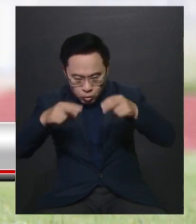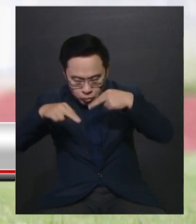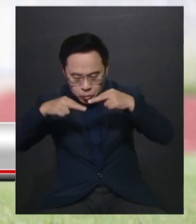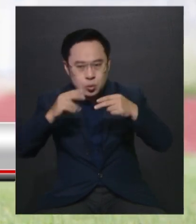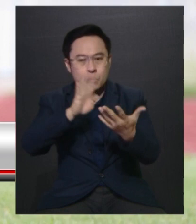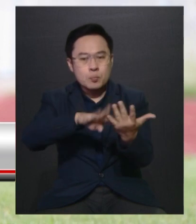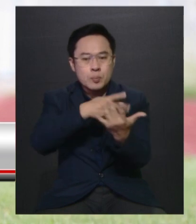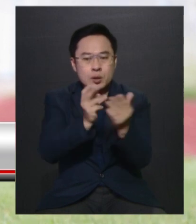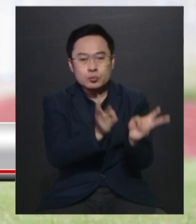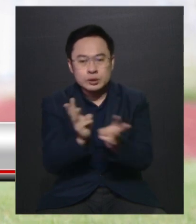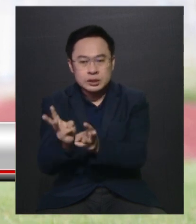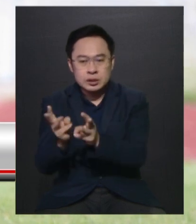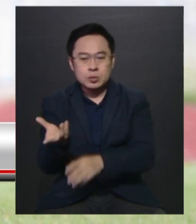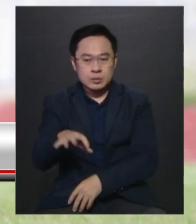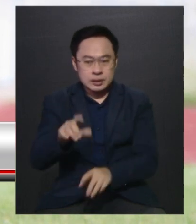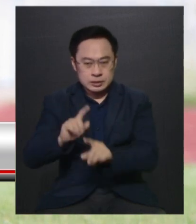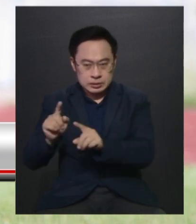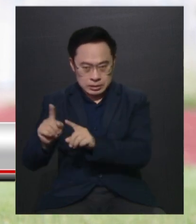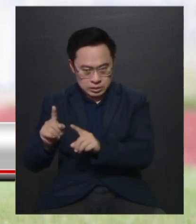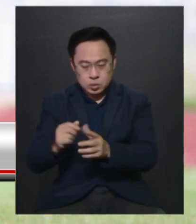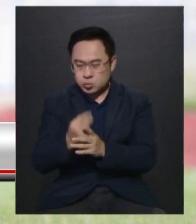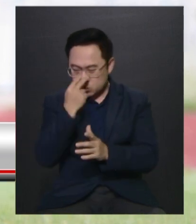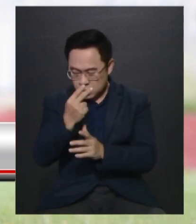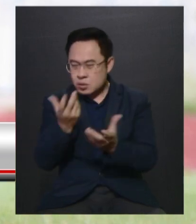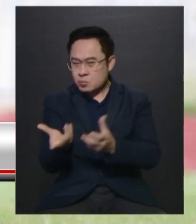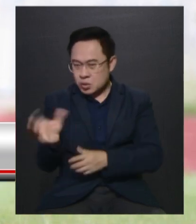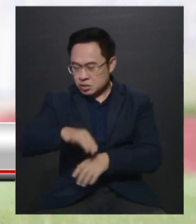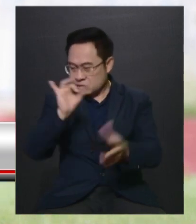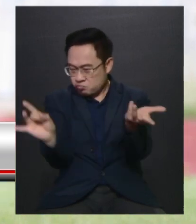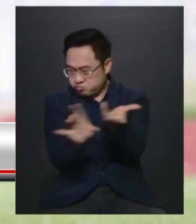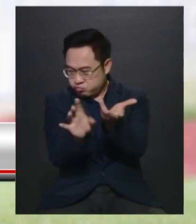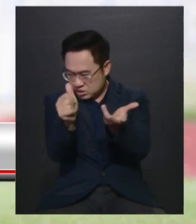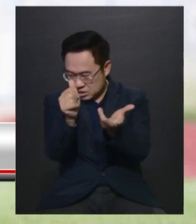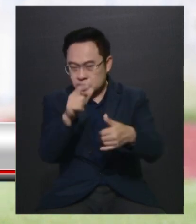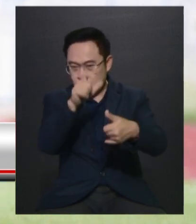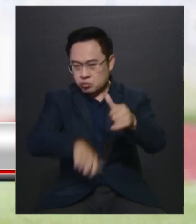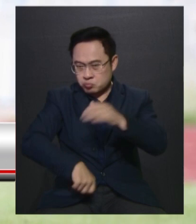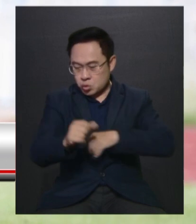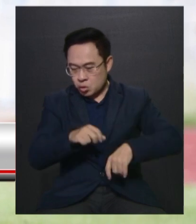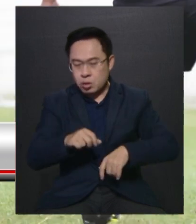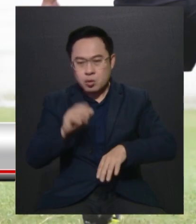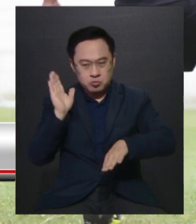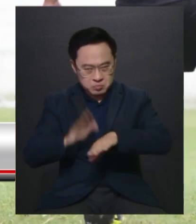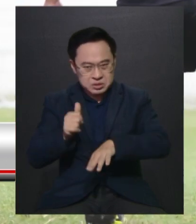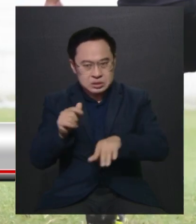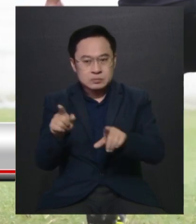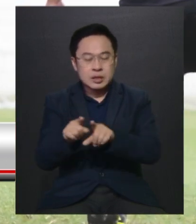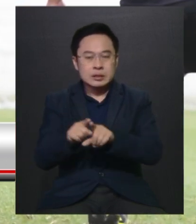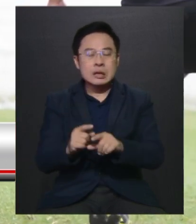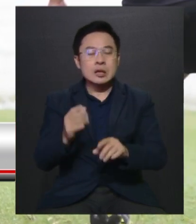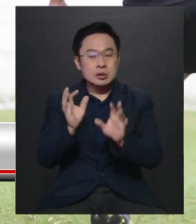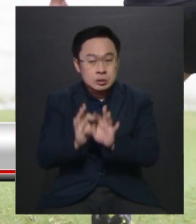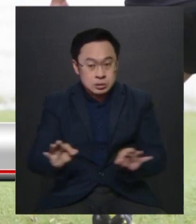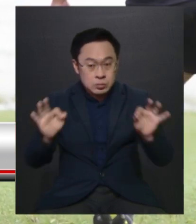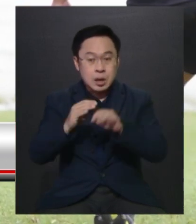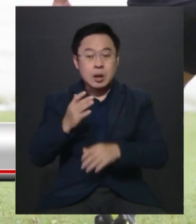ราก็ได้ดูเกมแรกแล้วก็มองว่าพวกเขาเนี่ยเป็นทีมที่แข็งแกร่งและมีคุณภาพเช่นเดียวกันซึ่งผมก็เชื่อว่าหากเราทำตามแผนที่เราวางไว้ได้เนี่ยก็มี